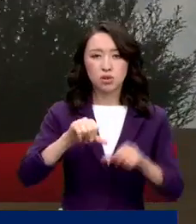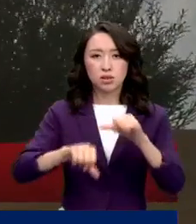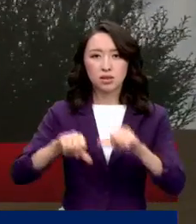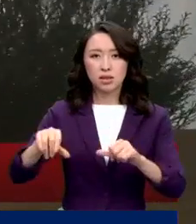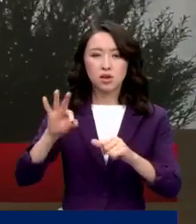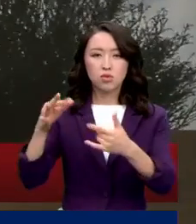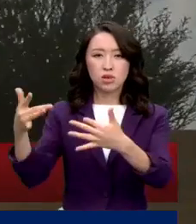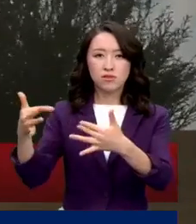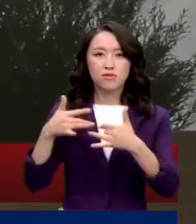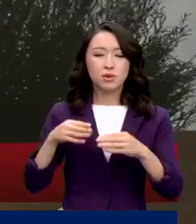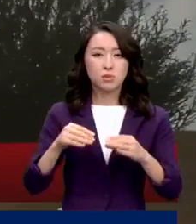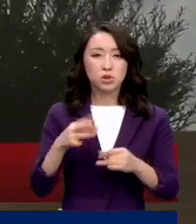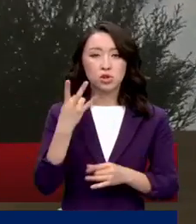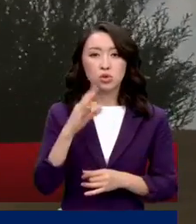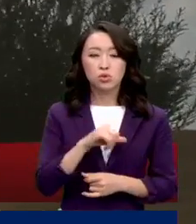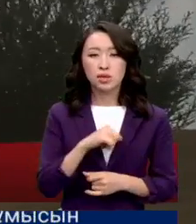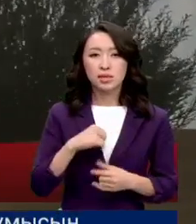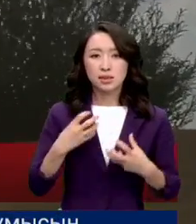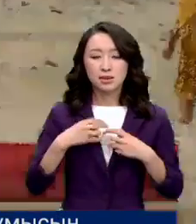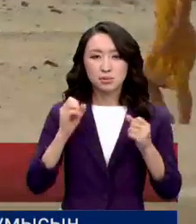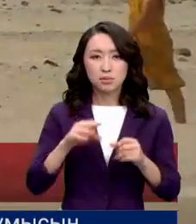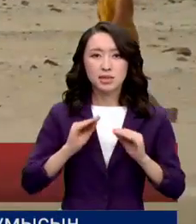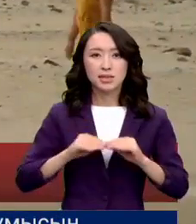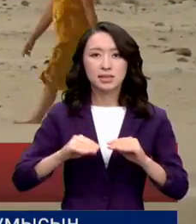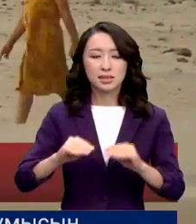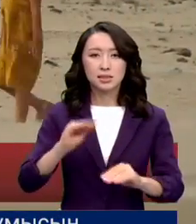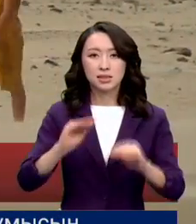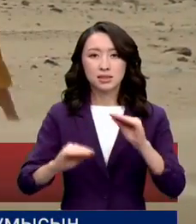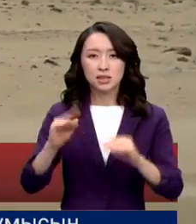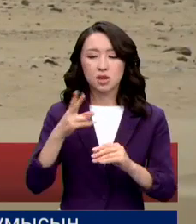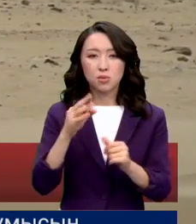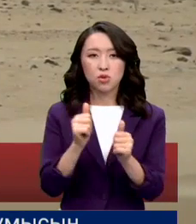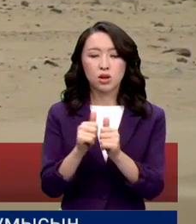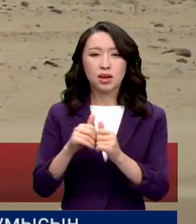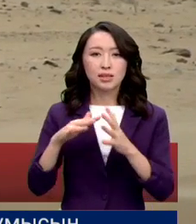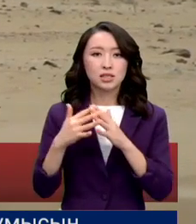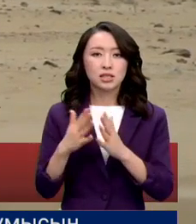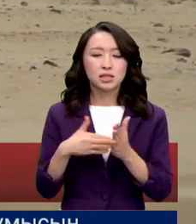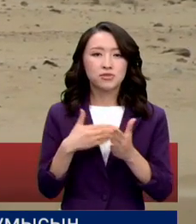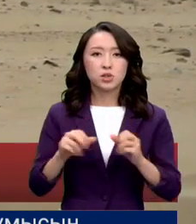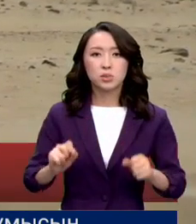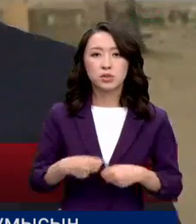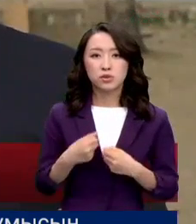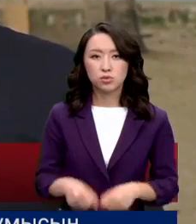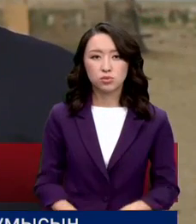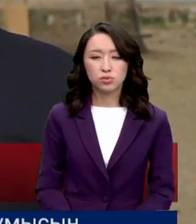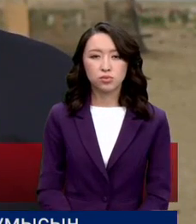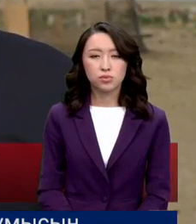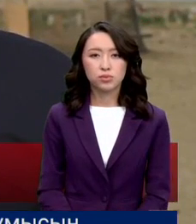от движущихся песков. Но собственными усилиями засадить саженцы по периметру села практически невозможно.